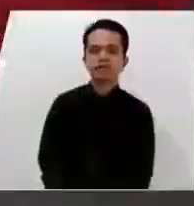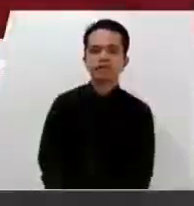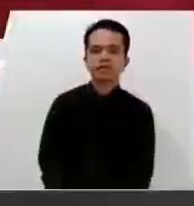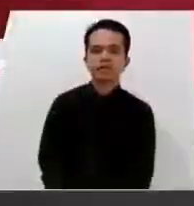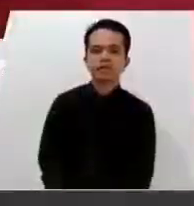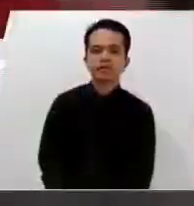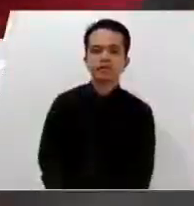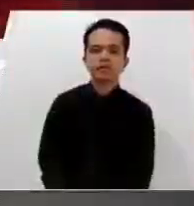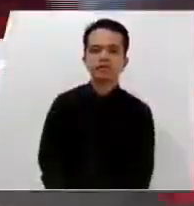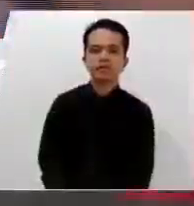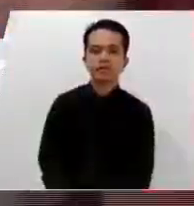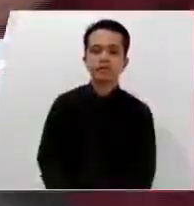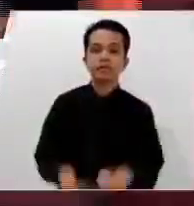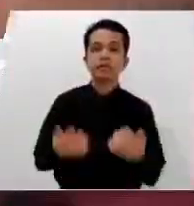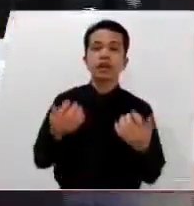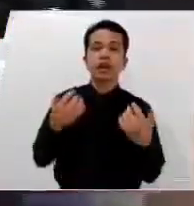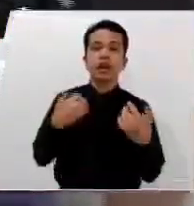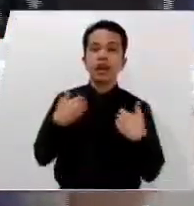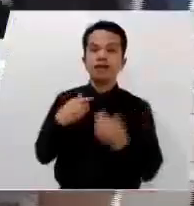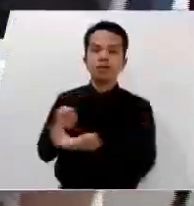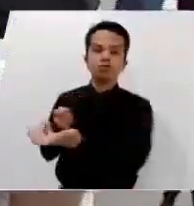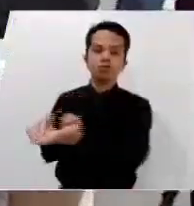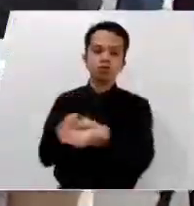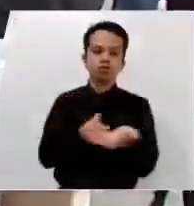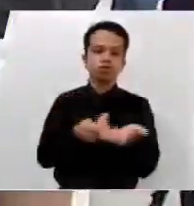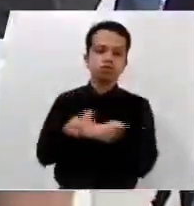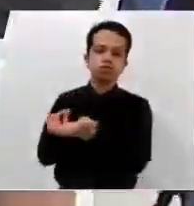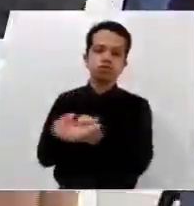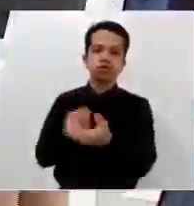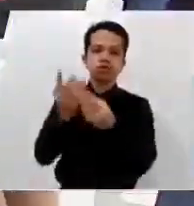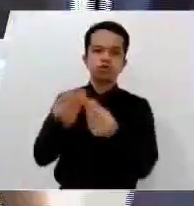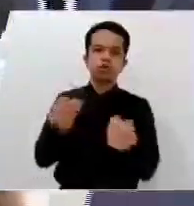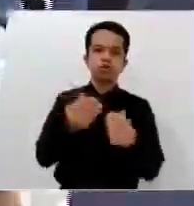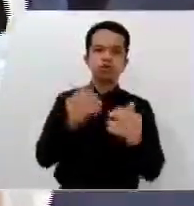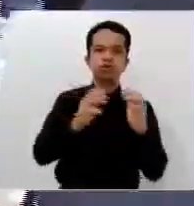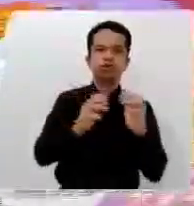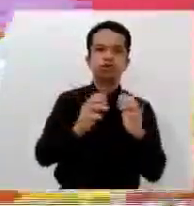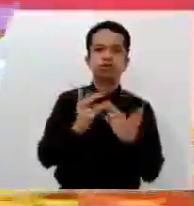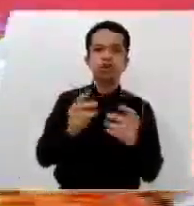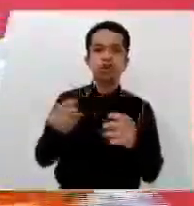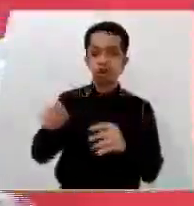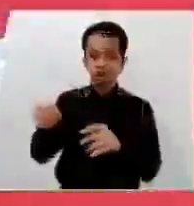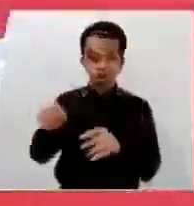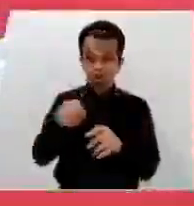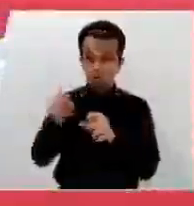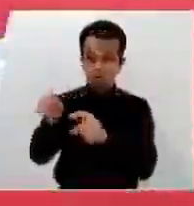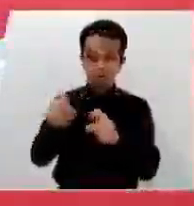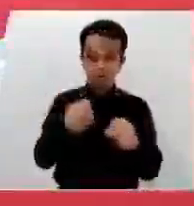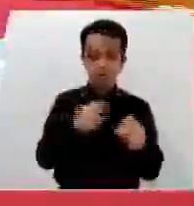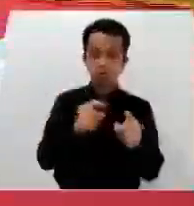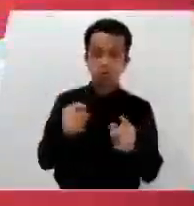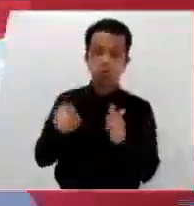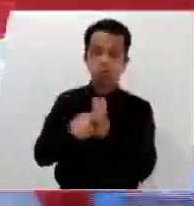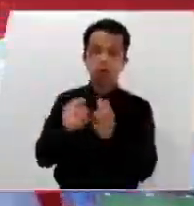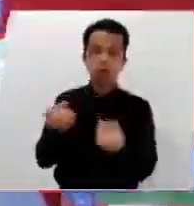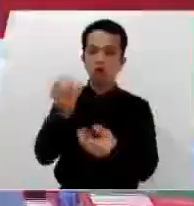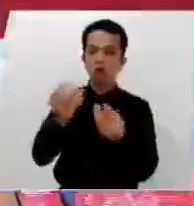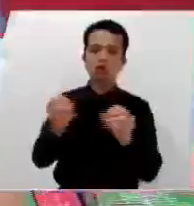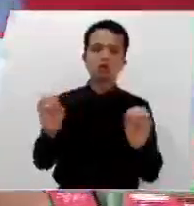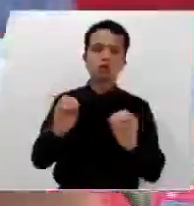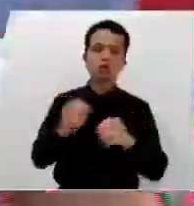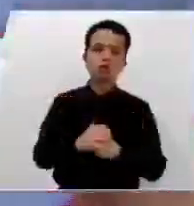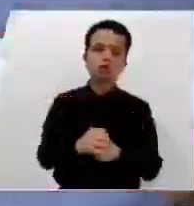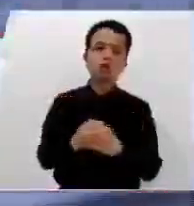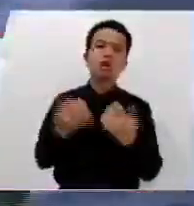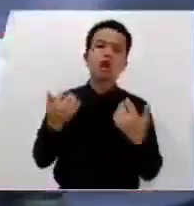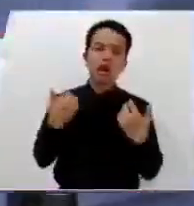May fire extinguisher sa bawat pwesto at walang ibinebentang ipinagbabawal na paputok. Pasado na sana sa inspeksyon ang designated area